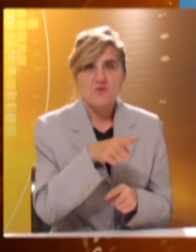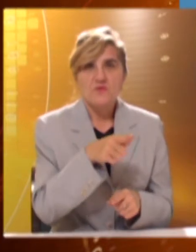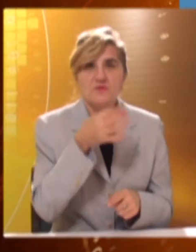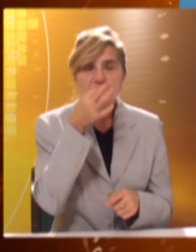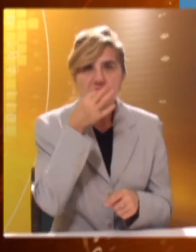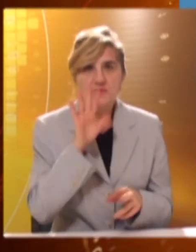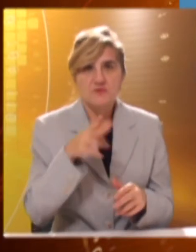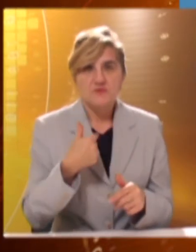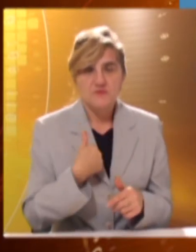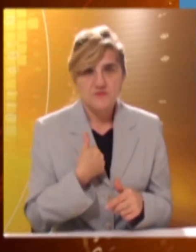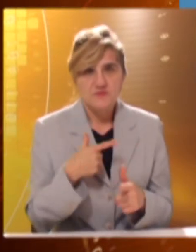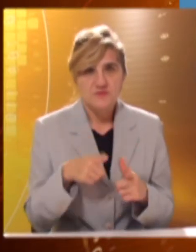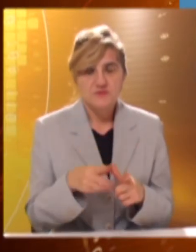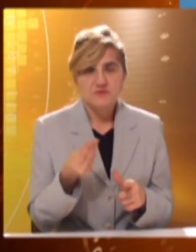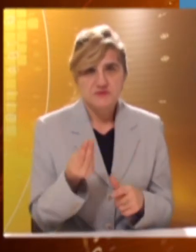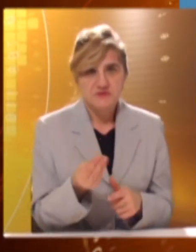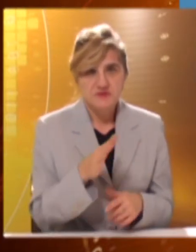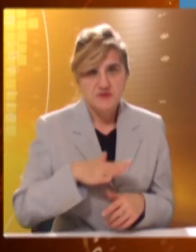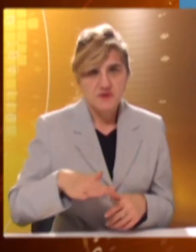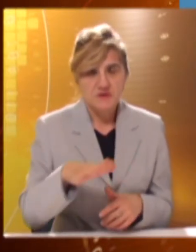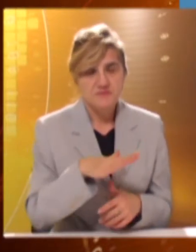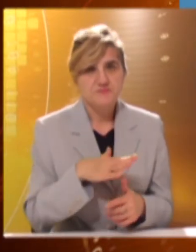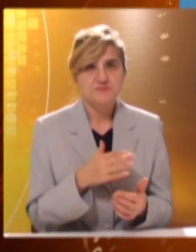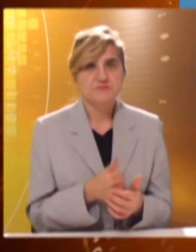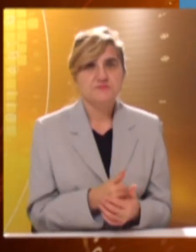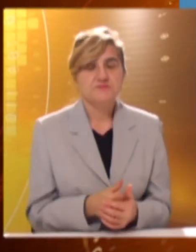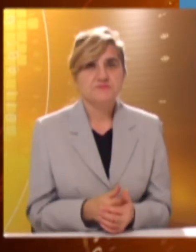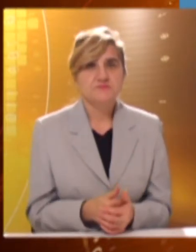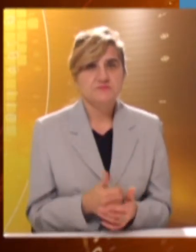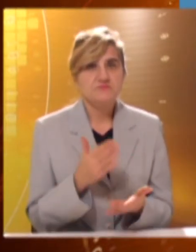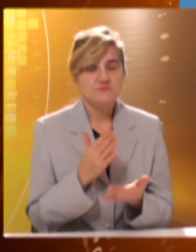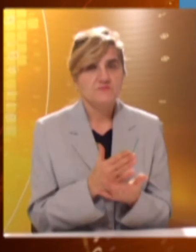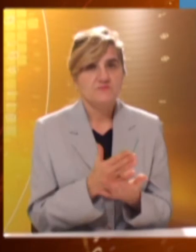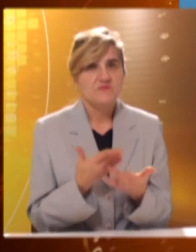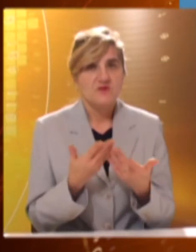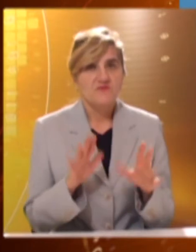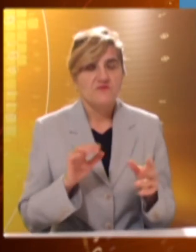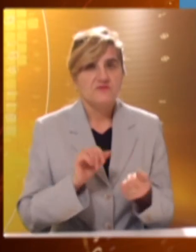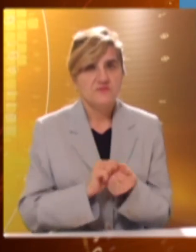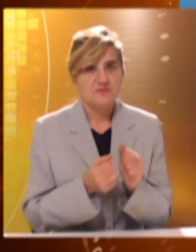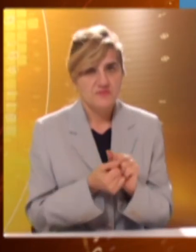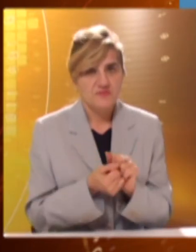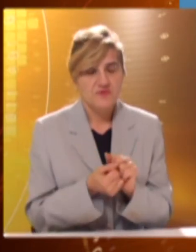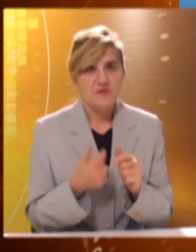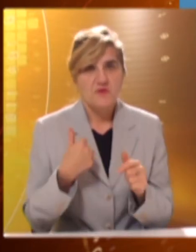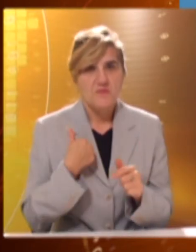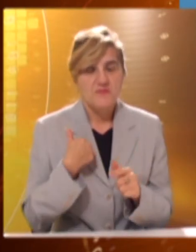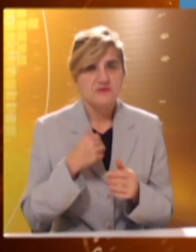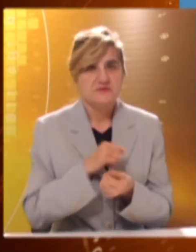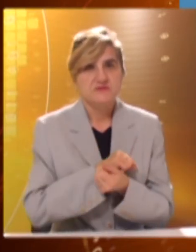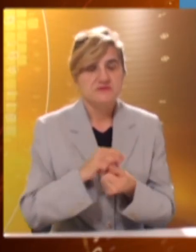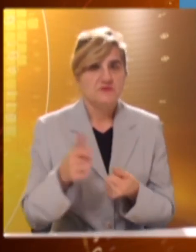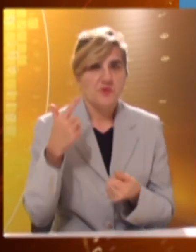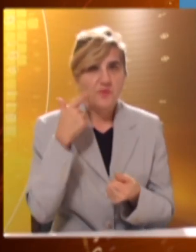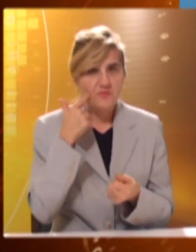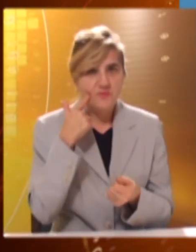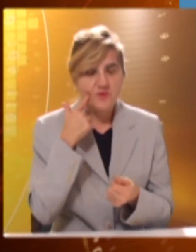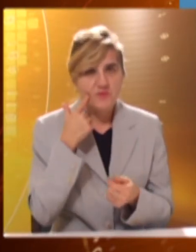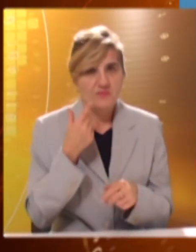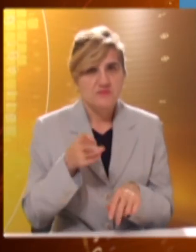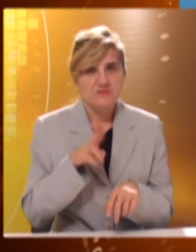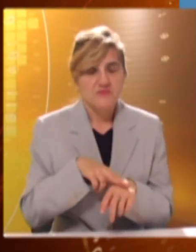jedna od najjačih ekipa u Srbiji i biće stvarno veliki izazov. Mi ćemo dati sve od sebe,